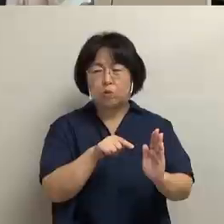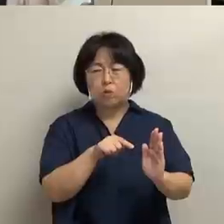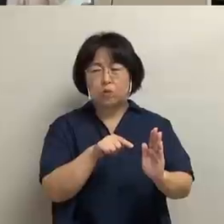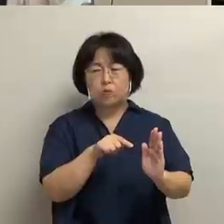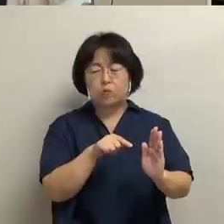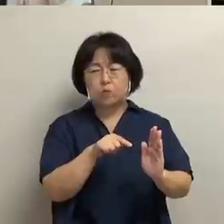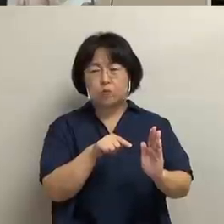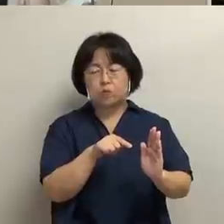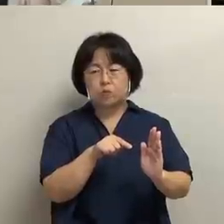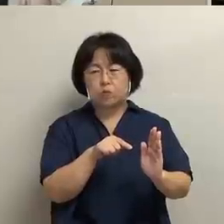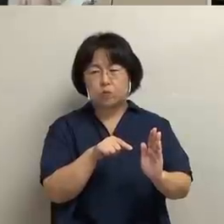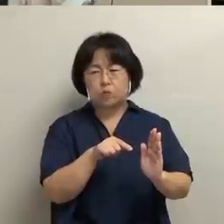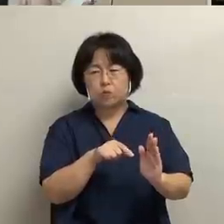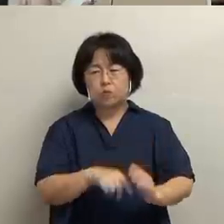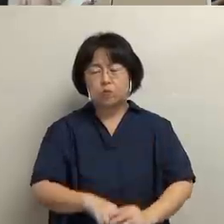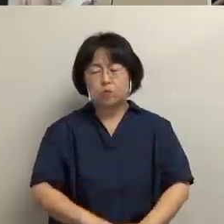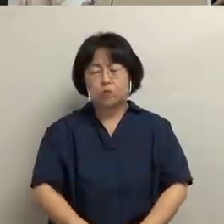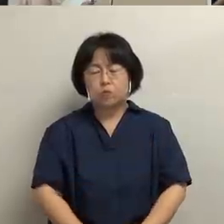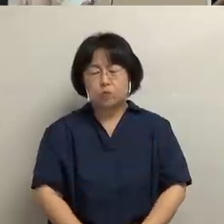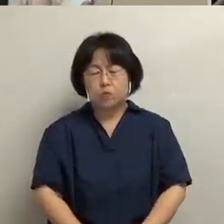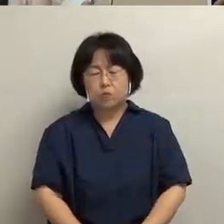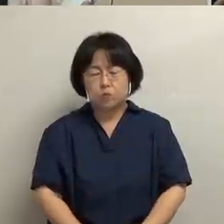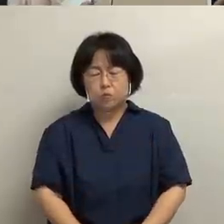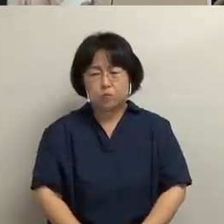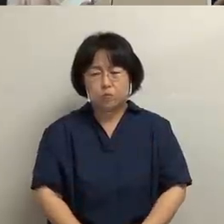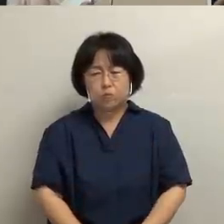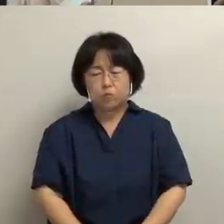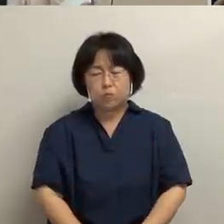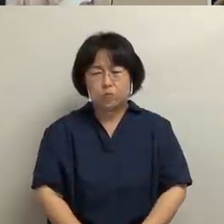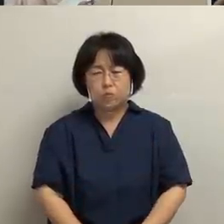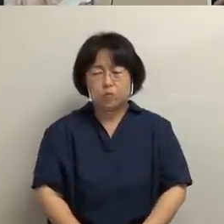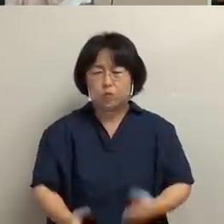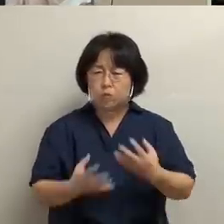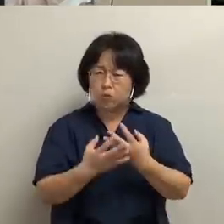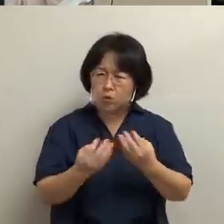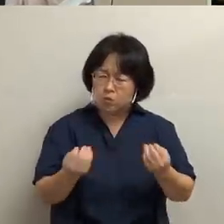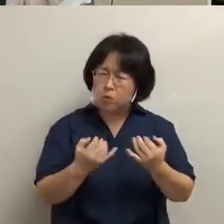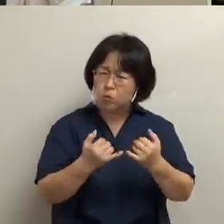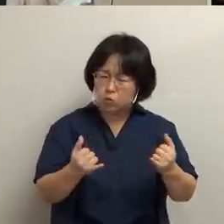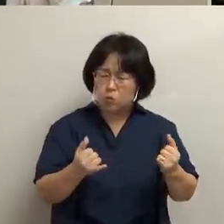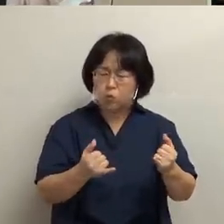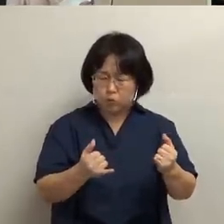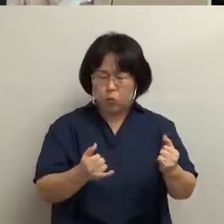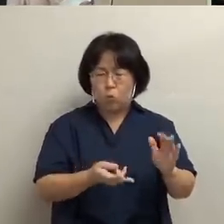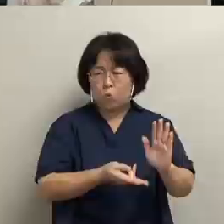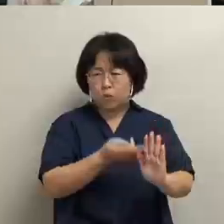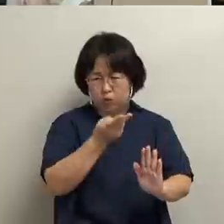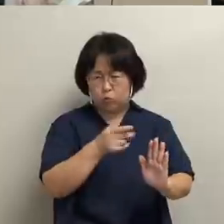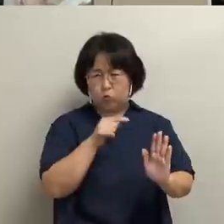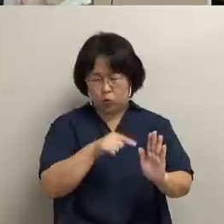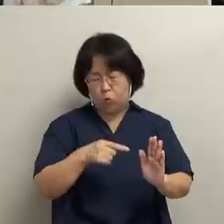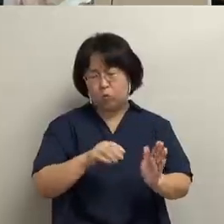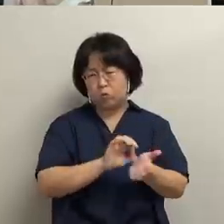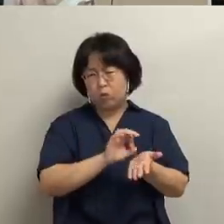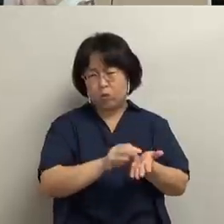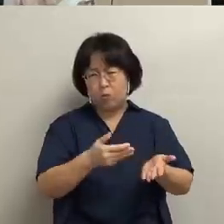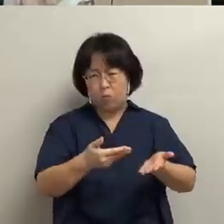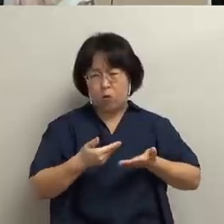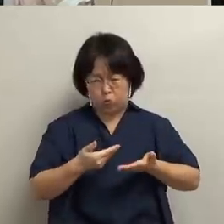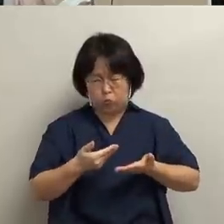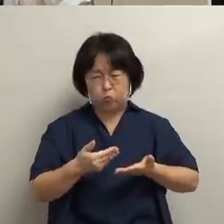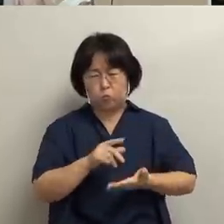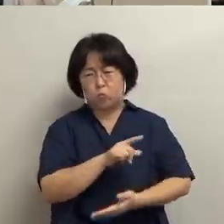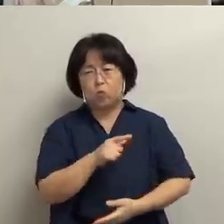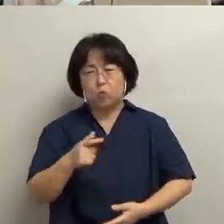のっより多くの方にあのホテルを使っていただけるといいますがそこでのはのキャパシティを増やしていくとか新しい